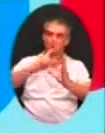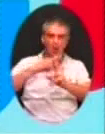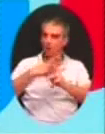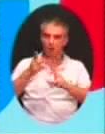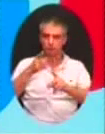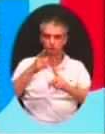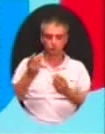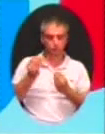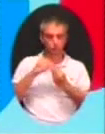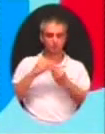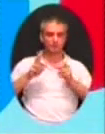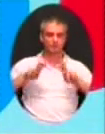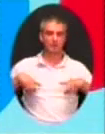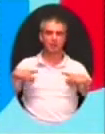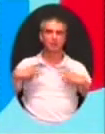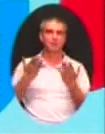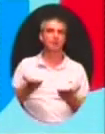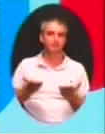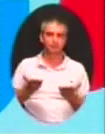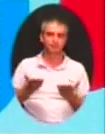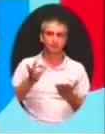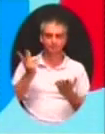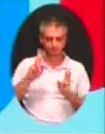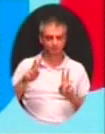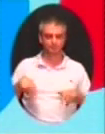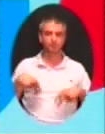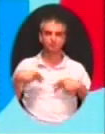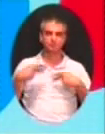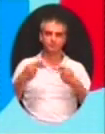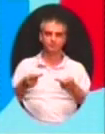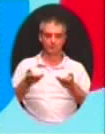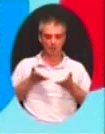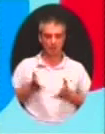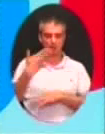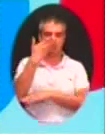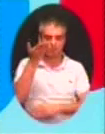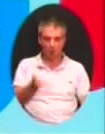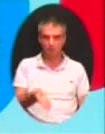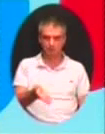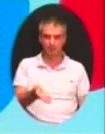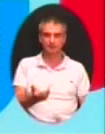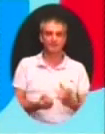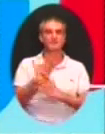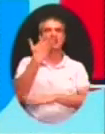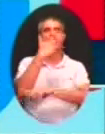שהוא מוסיף להתקיים, אלא גם חזר למולדתו והקים את